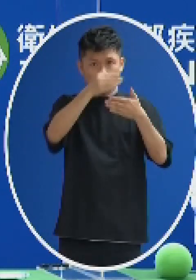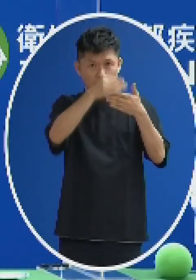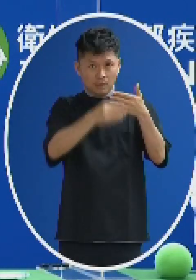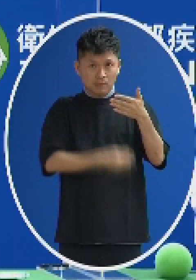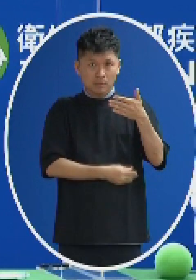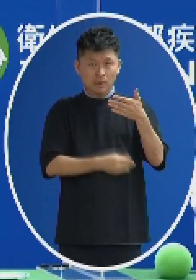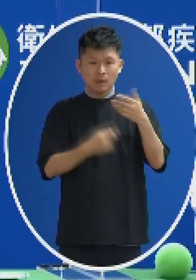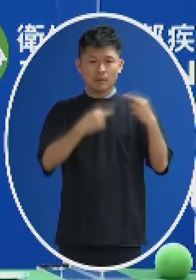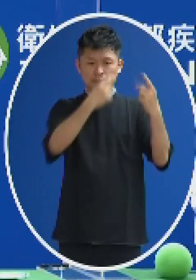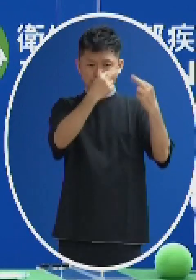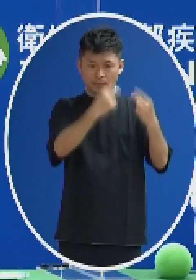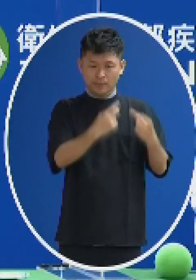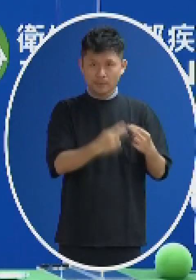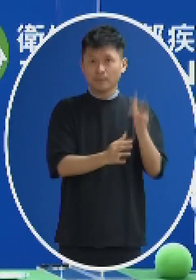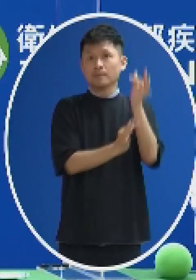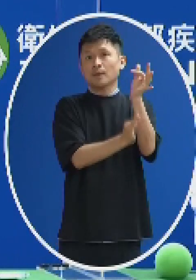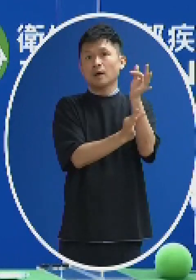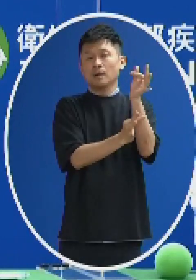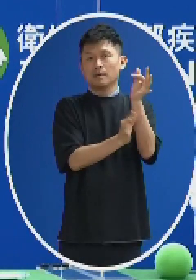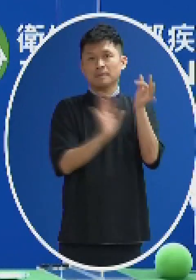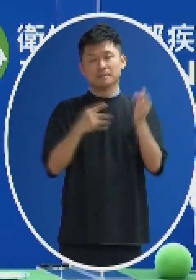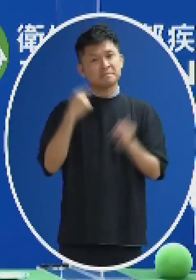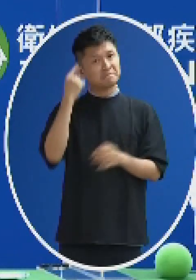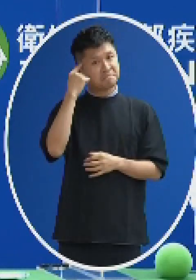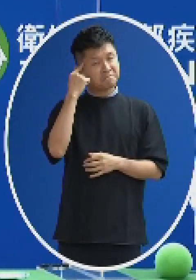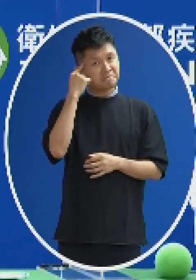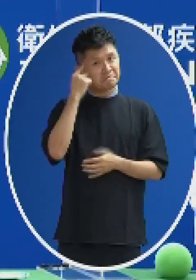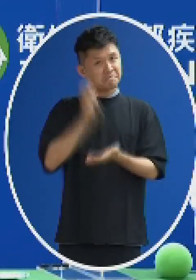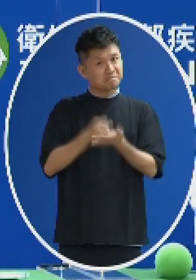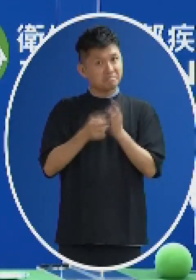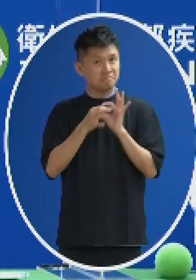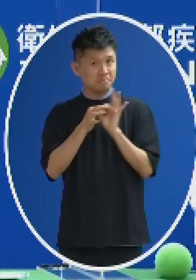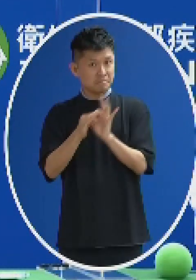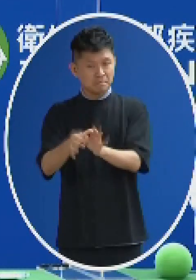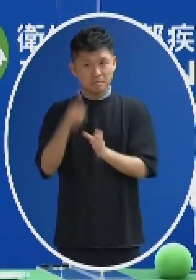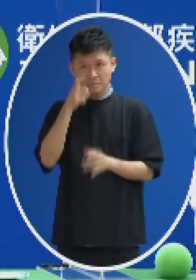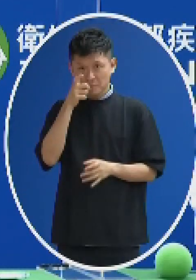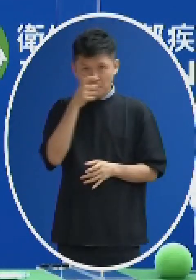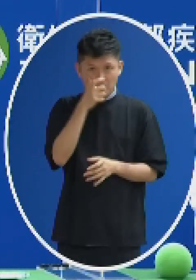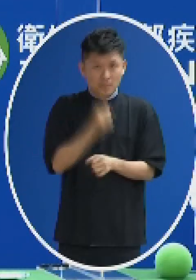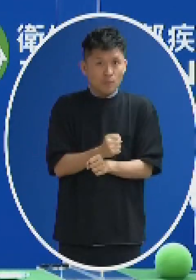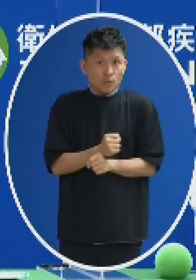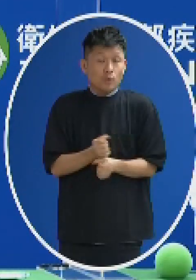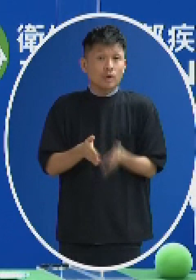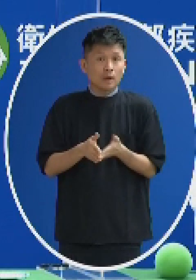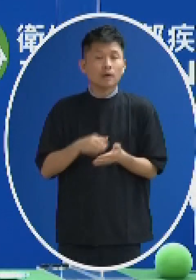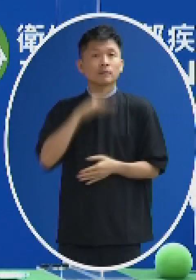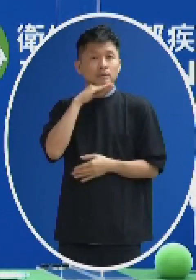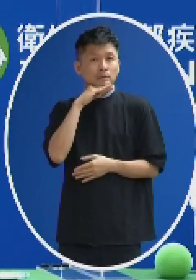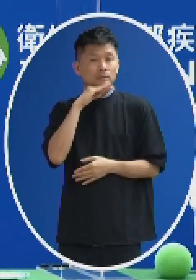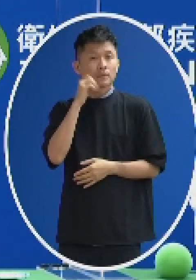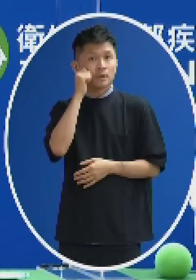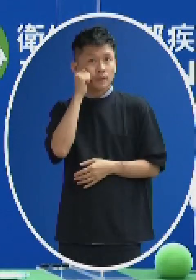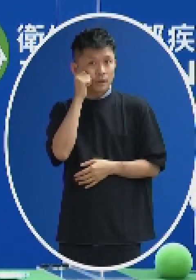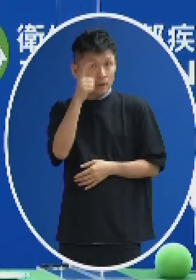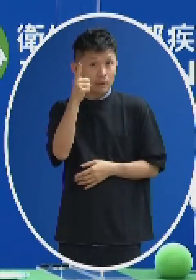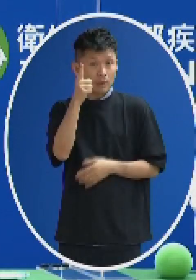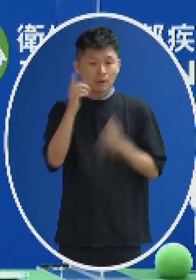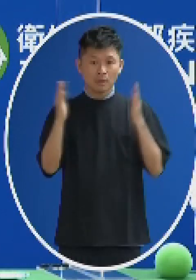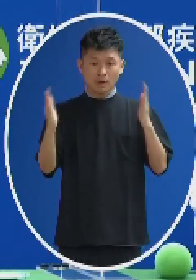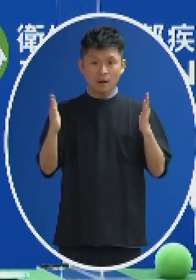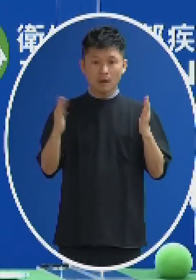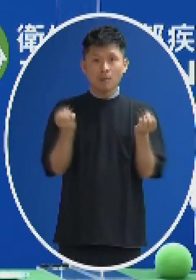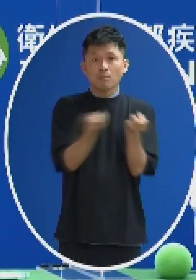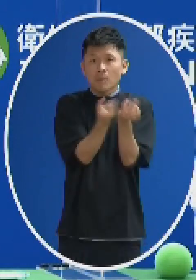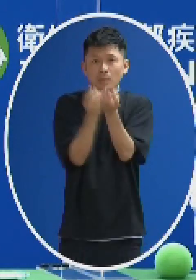时候已经完备，但我们觉得应该要再继续观察，所以在等了快了一个月，那并没有发生什么样的